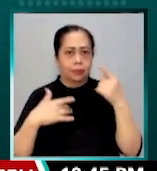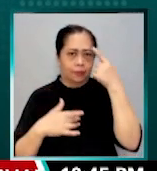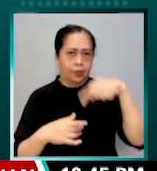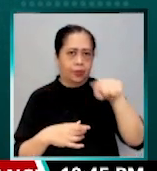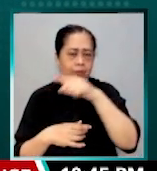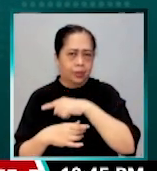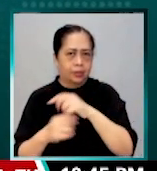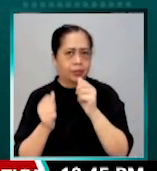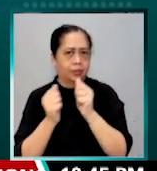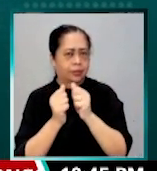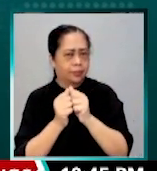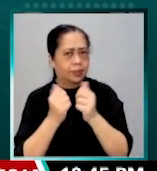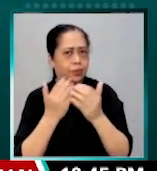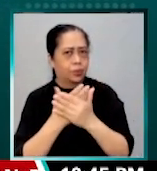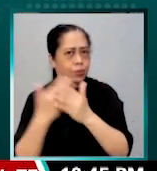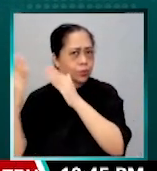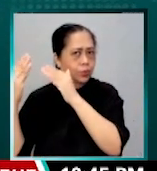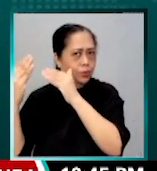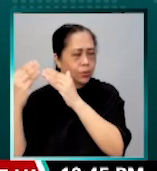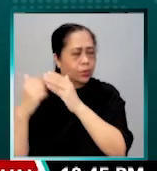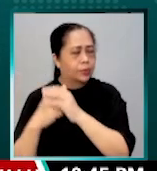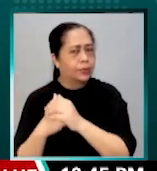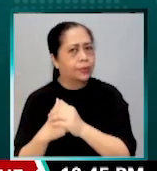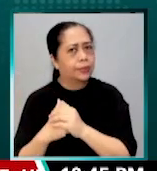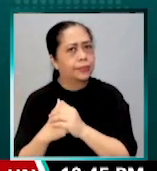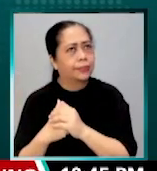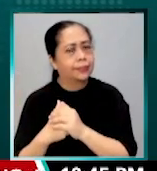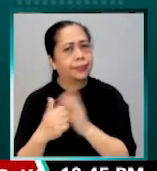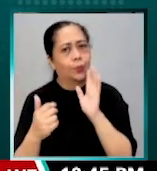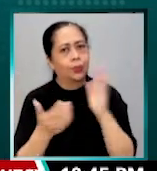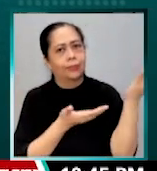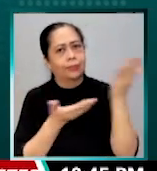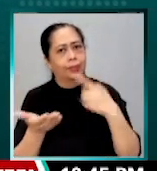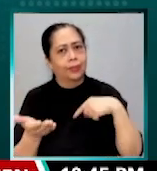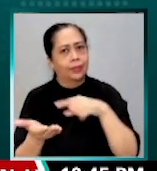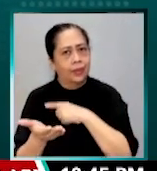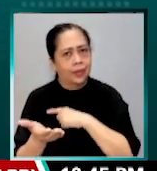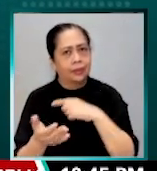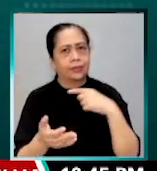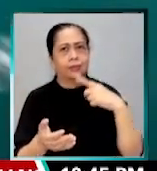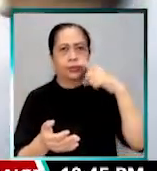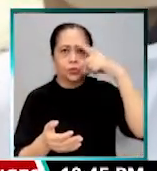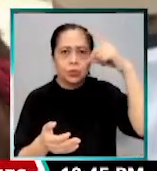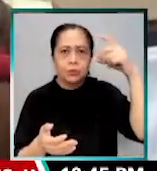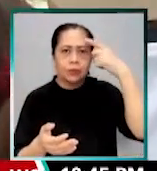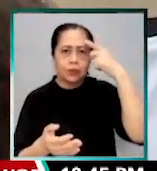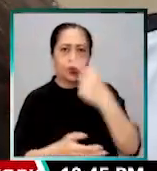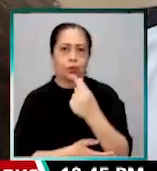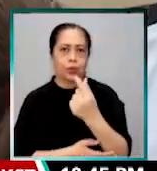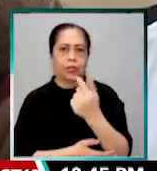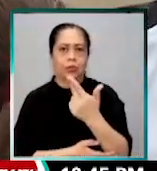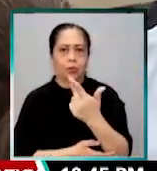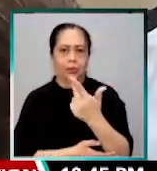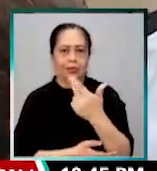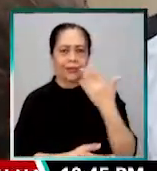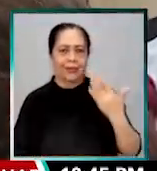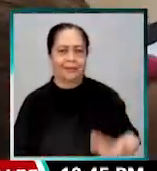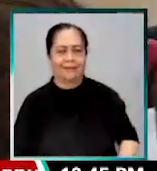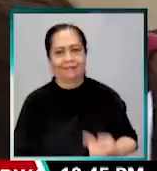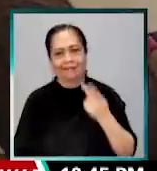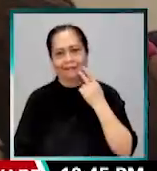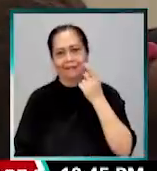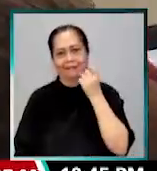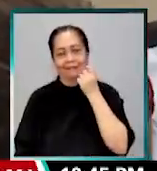ng bagong pag-asa na yan ang isang resolusyon na magdadala sa atin dun sa ating pangarap para sa 2023. Katrina Son,